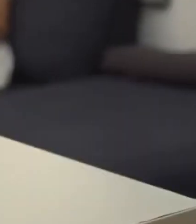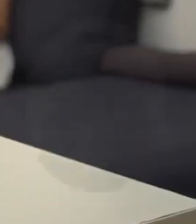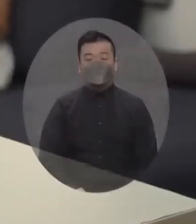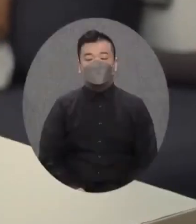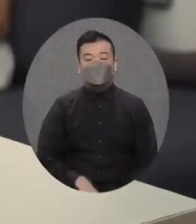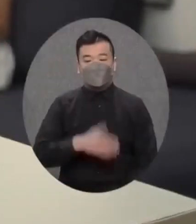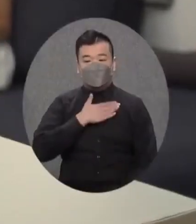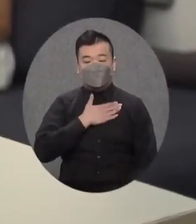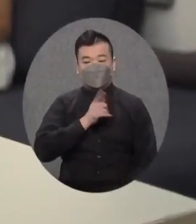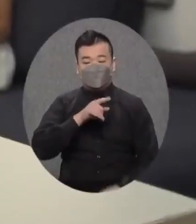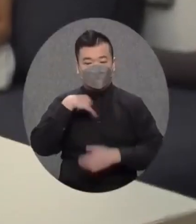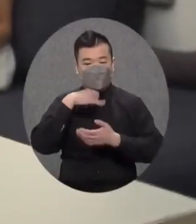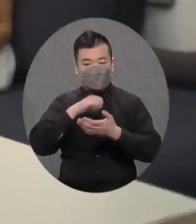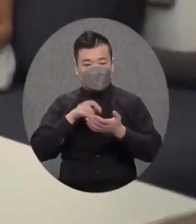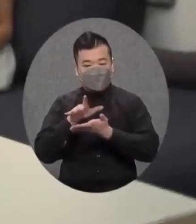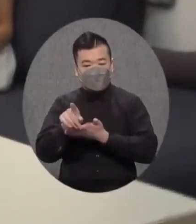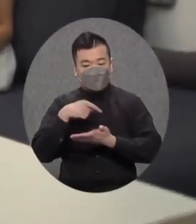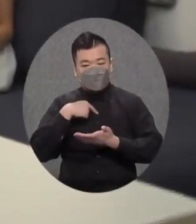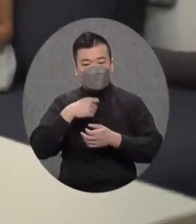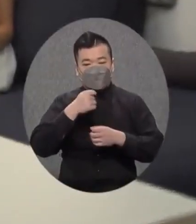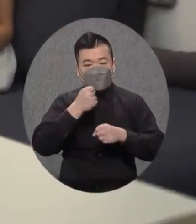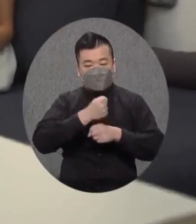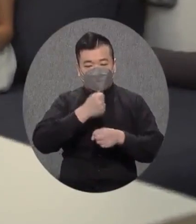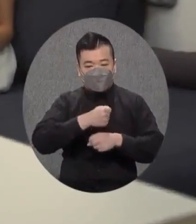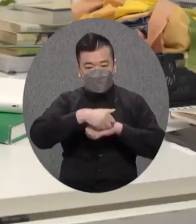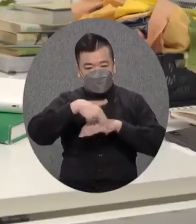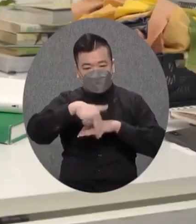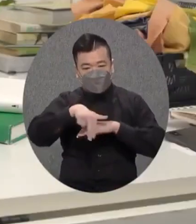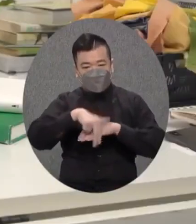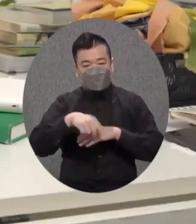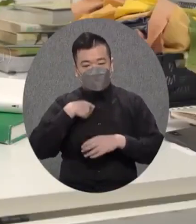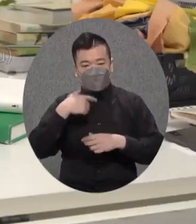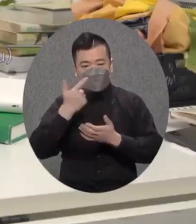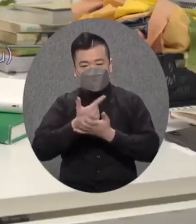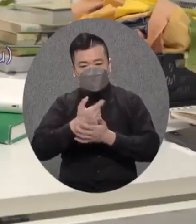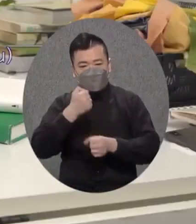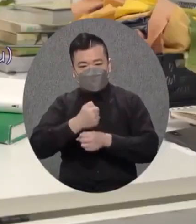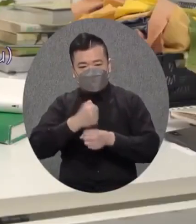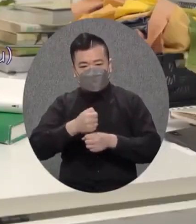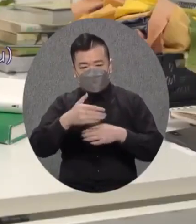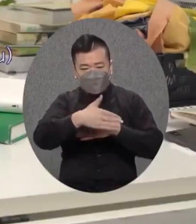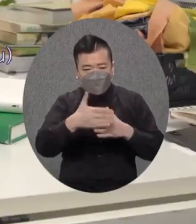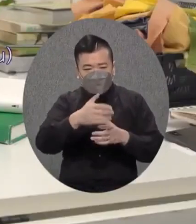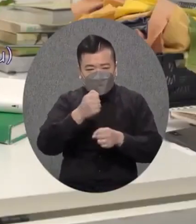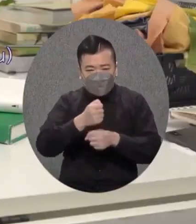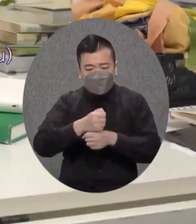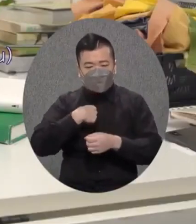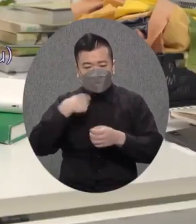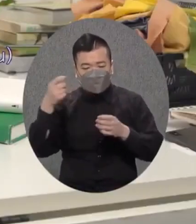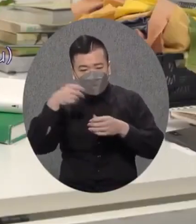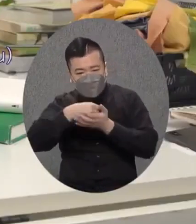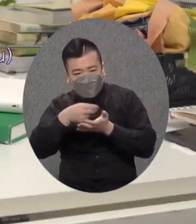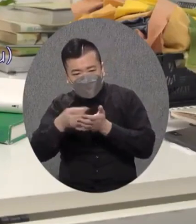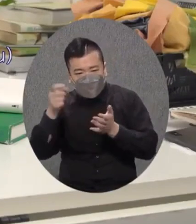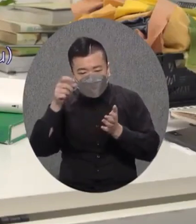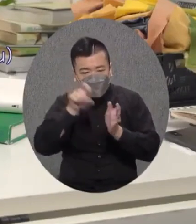我是一個藝術家和產品設計師，主要做有些可能是物件的設計，有做插畫，有做